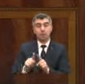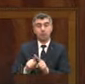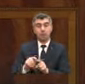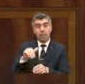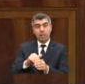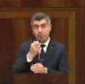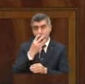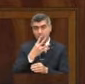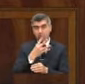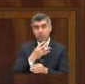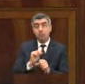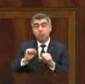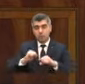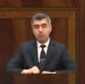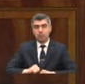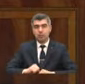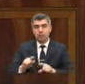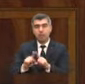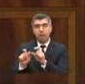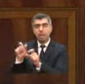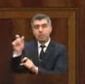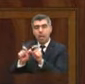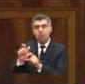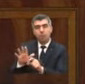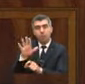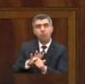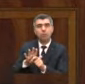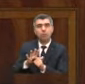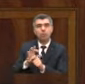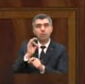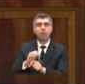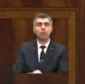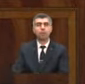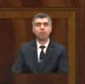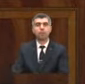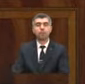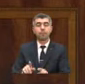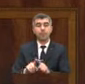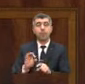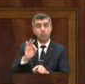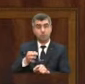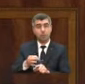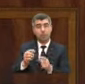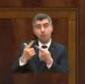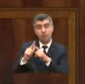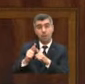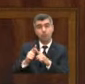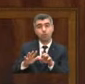كاشتراكيين كنآمنوا بالإنسان وبالقيم الإنسانية، وكنآمنوا بالأدوار